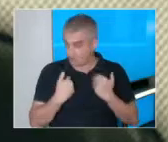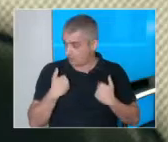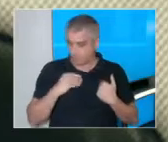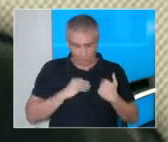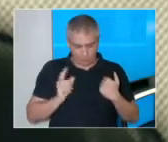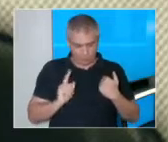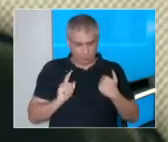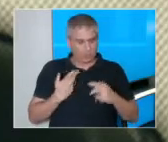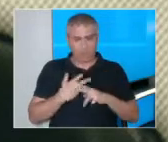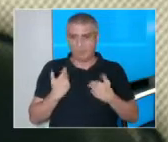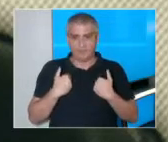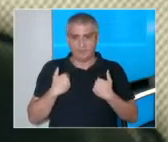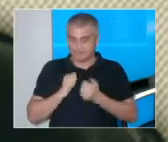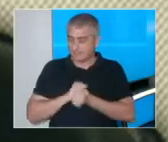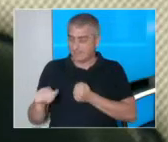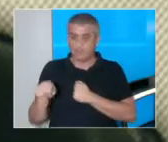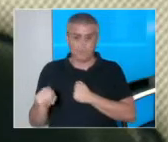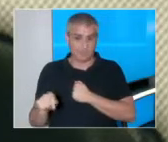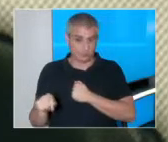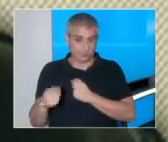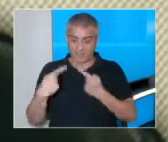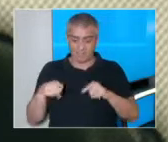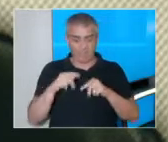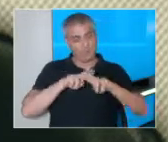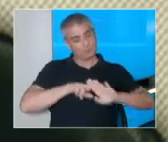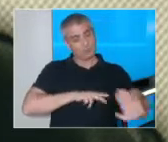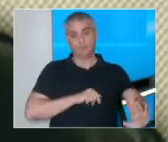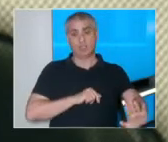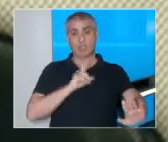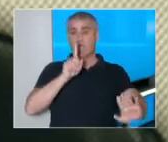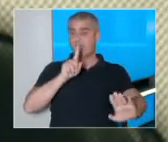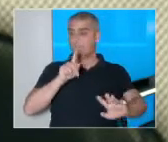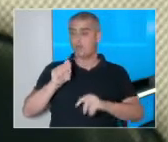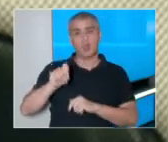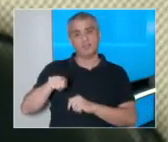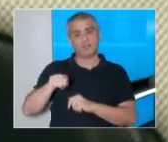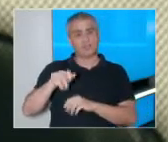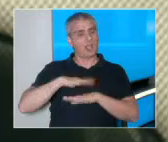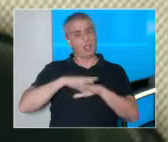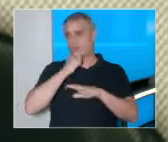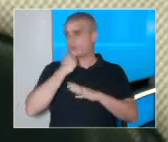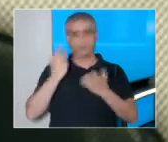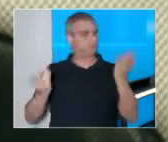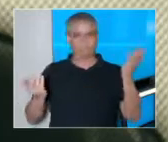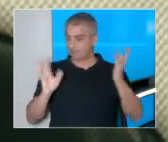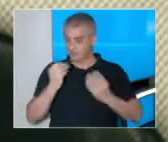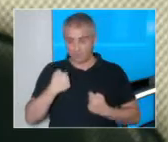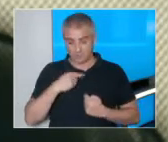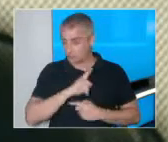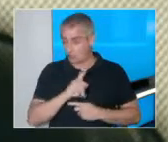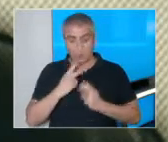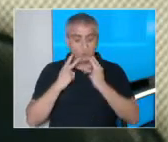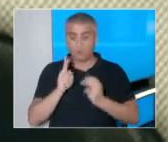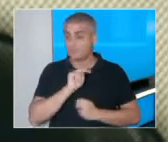מוכן, ולא רק אני, שאת הרמיסה הזו בוועדות נשאיר, אבל באתיקה נשחק משחק. לא, אם אנחנו לא פותרים